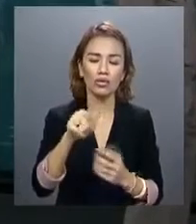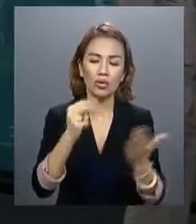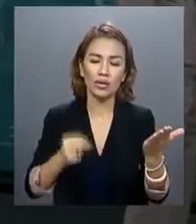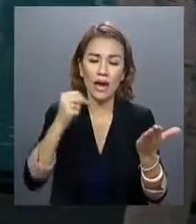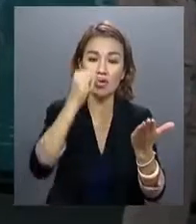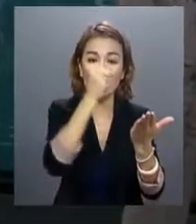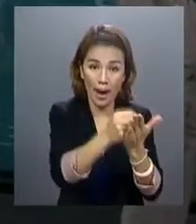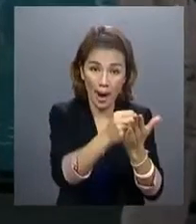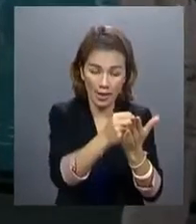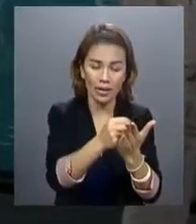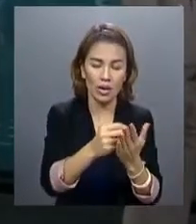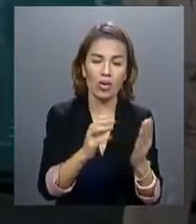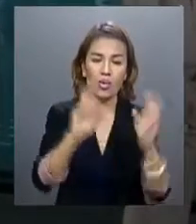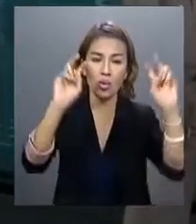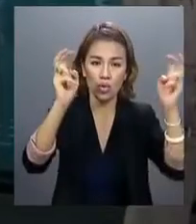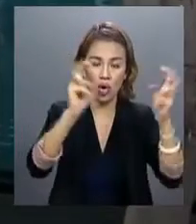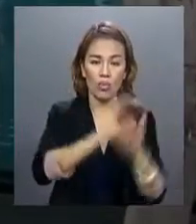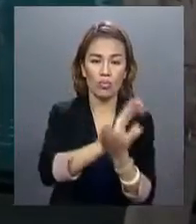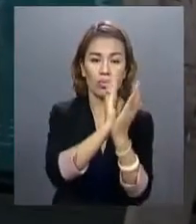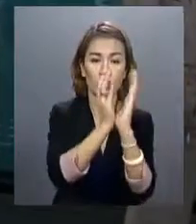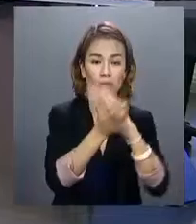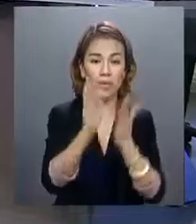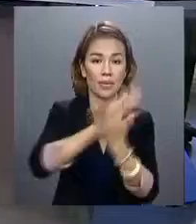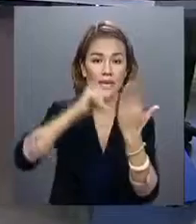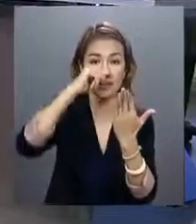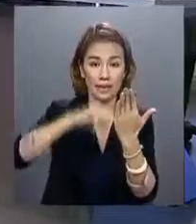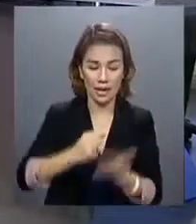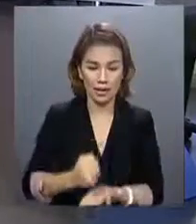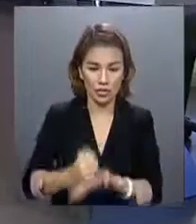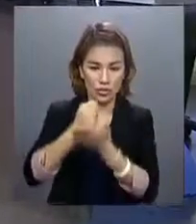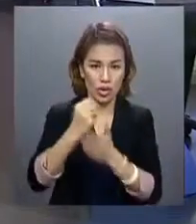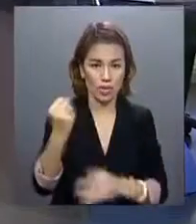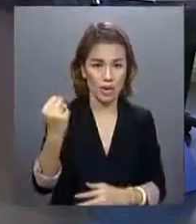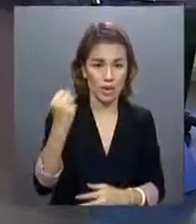การบูรณาการเพื่อนำประเทศไทยไปสู่ความมั่นคงมั่งคั่งและยั่งยืนค่ะ